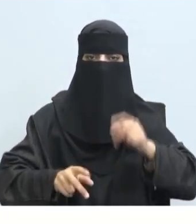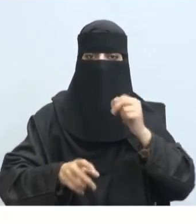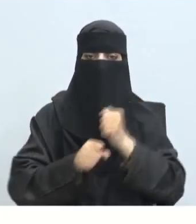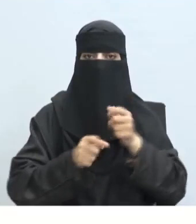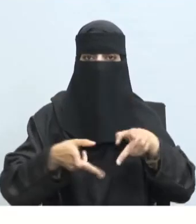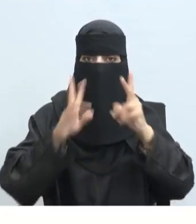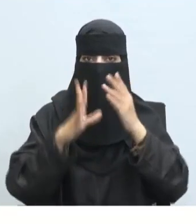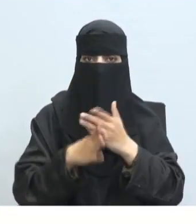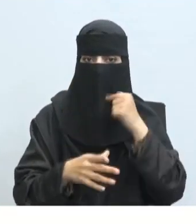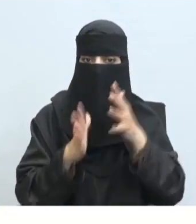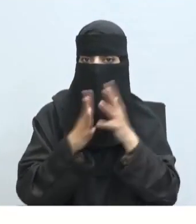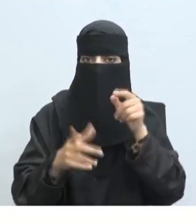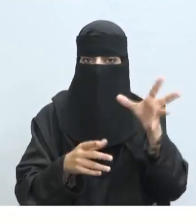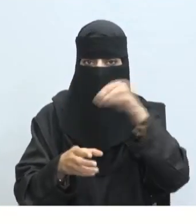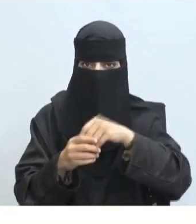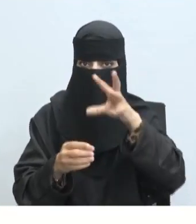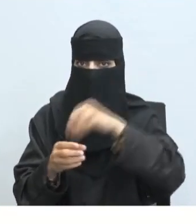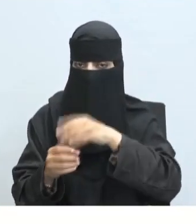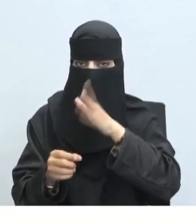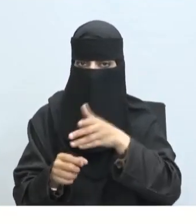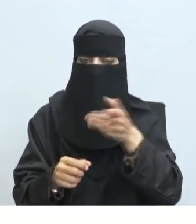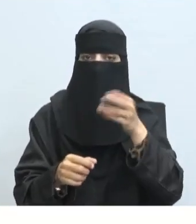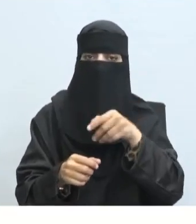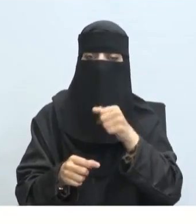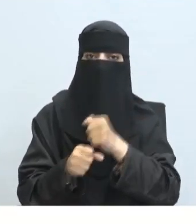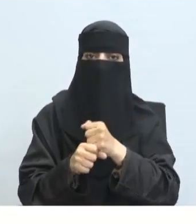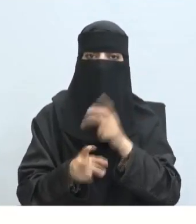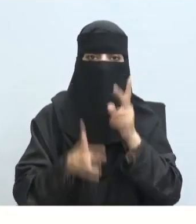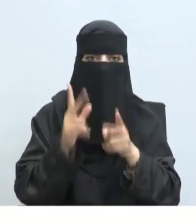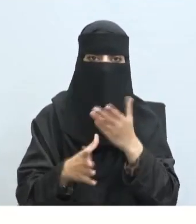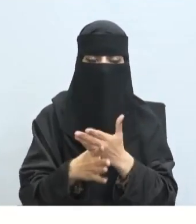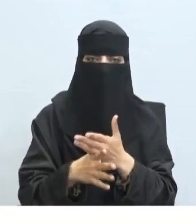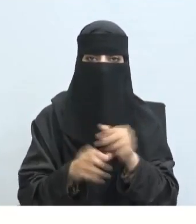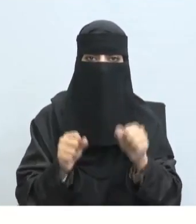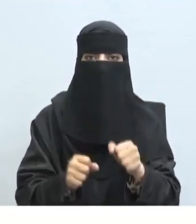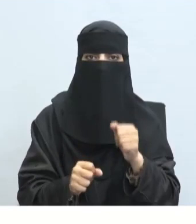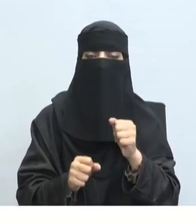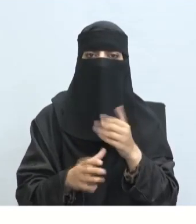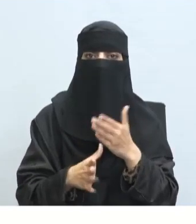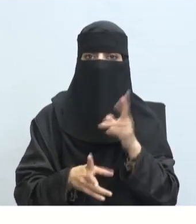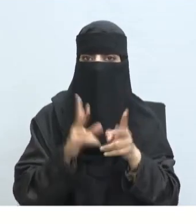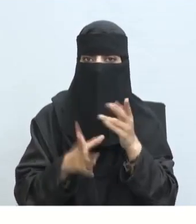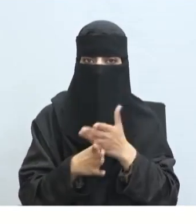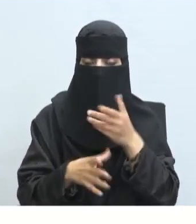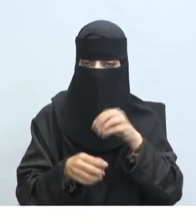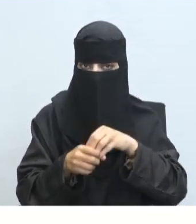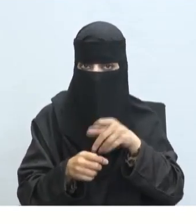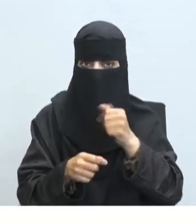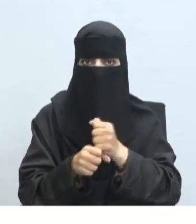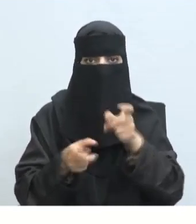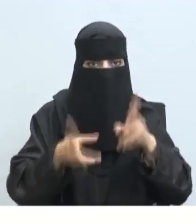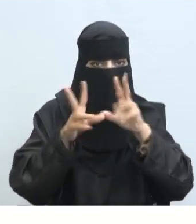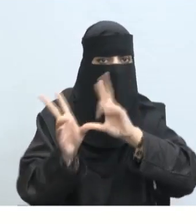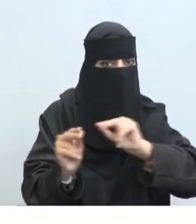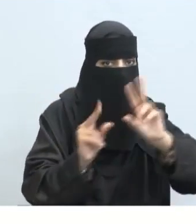الاستراتيجيات نستطيع ان نطبقها على الفعاليات او اداره الفعاليات لان الفعاليه تعتبر مشروع